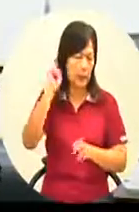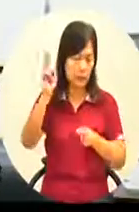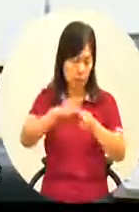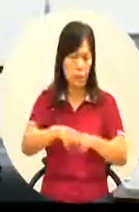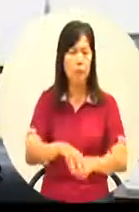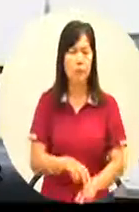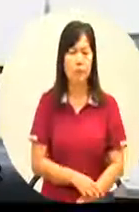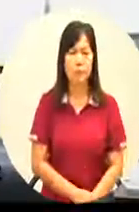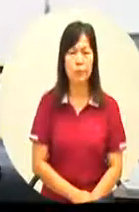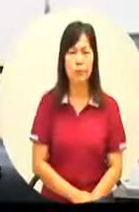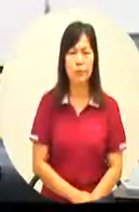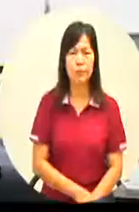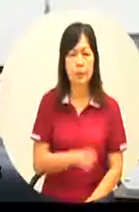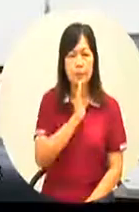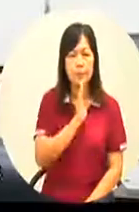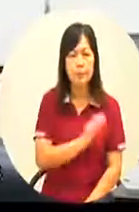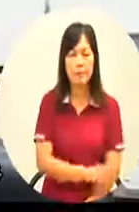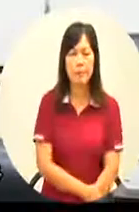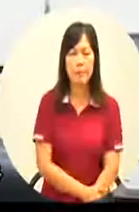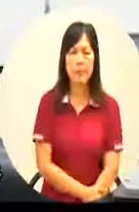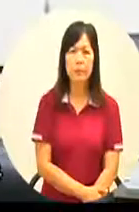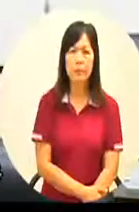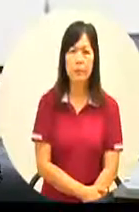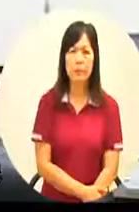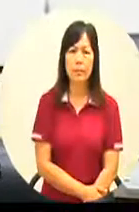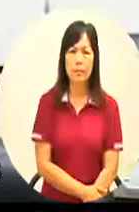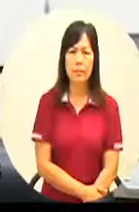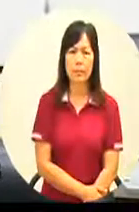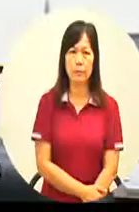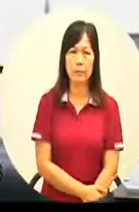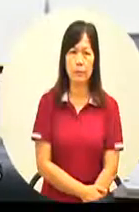是是，